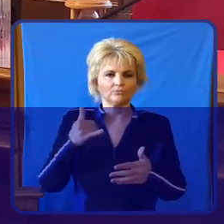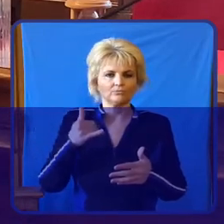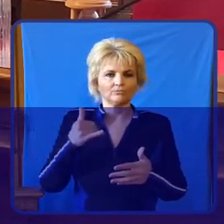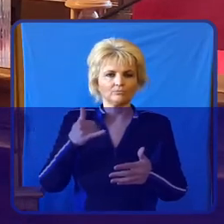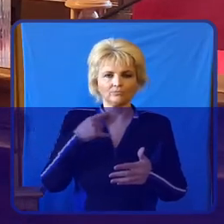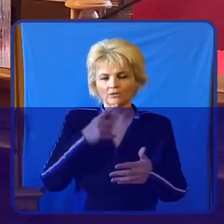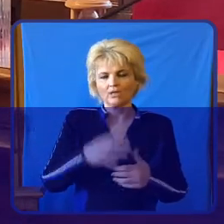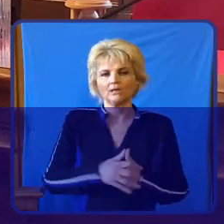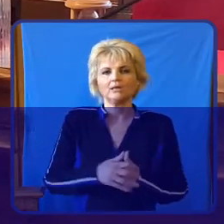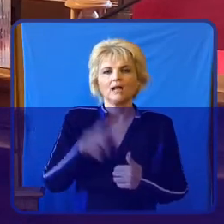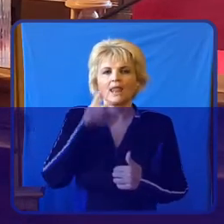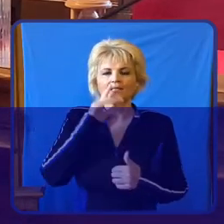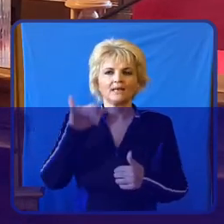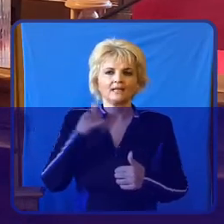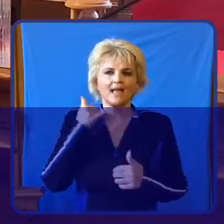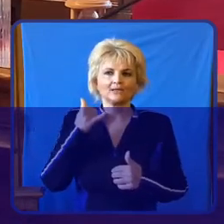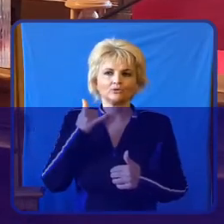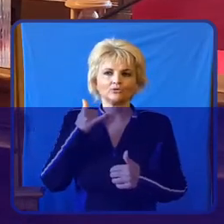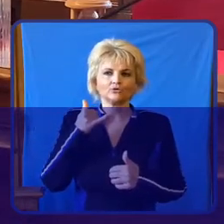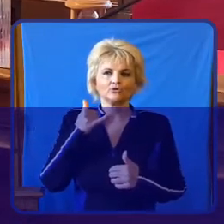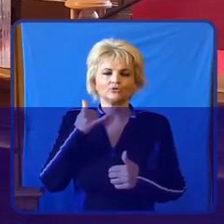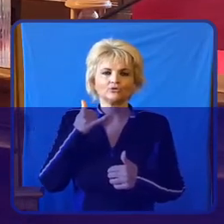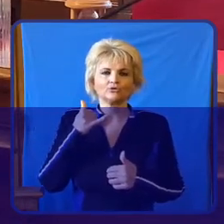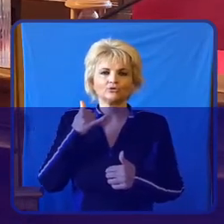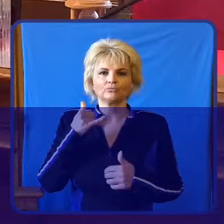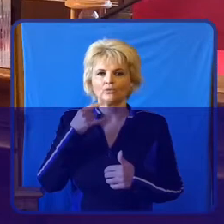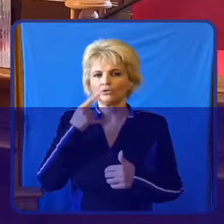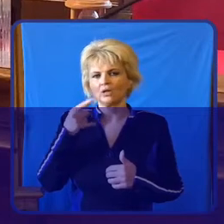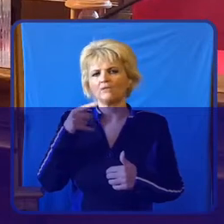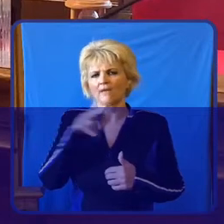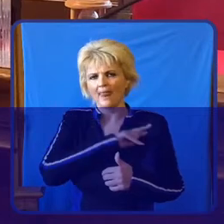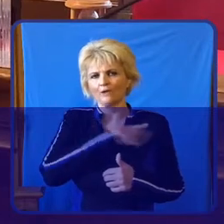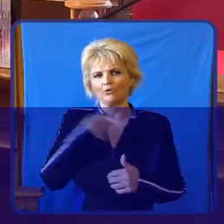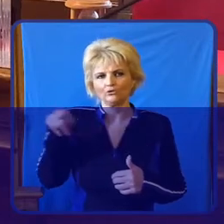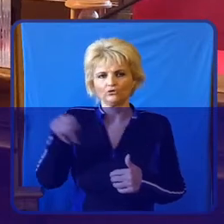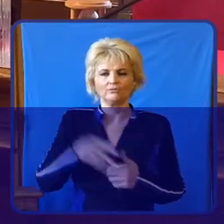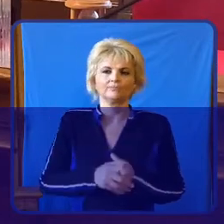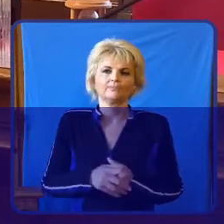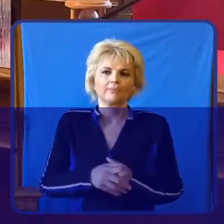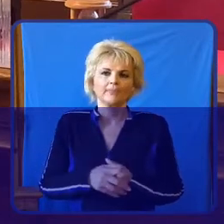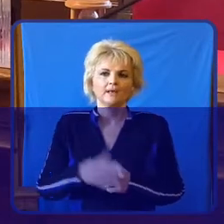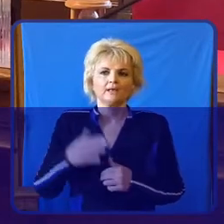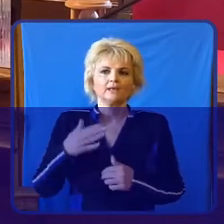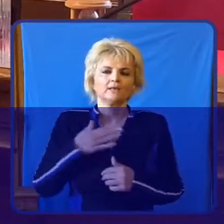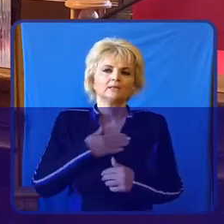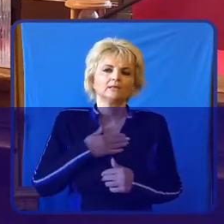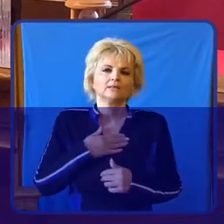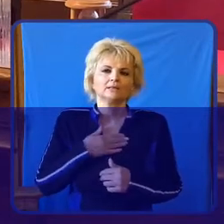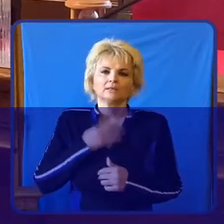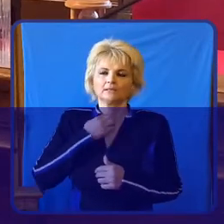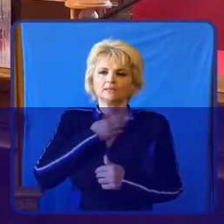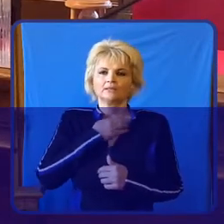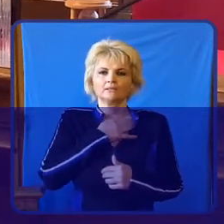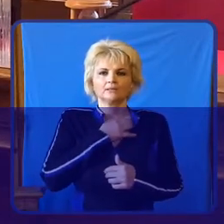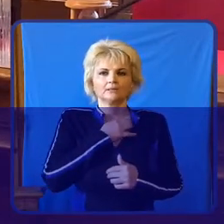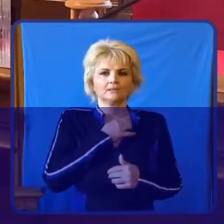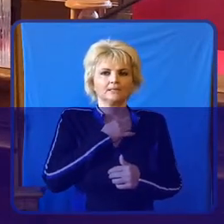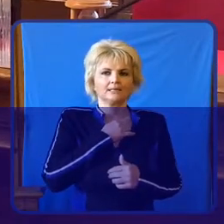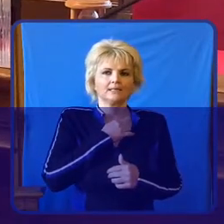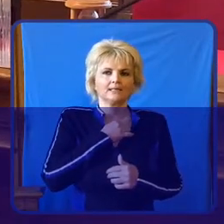is erre jelek. Lázár János tette ezért felelőssé, de én Én megkövetem magunkat,